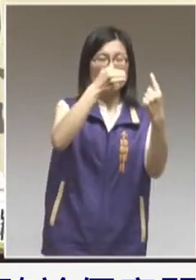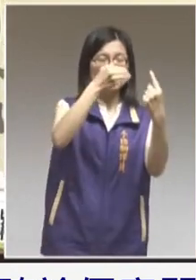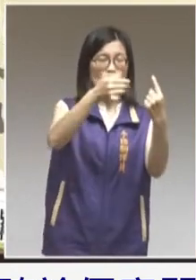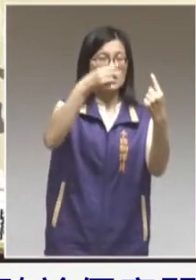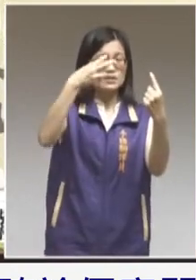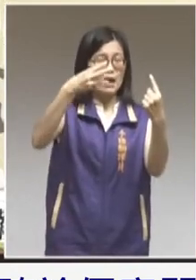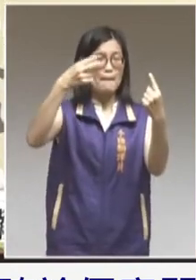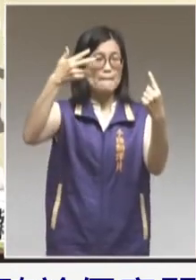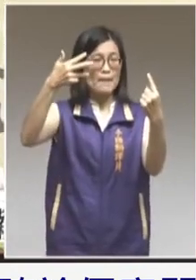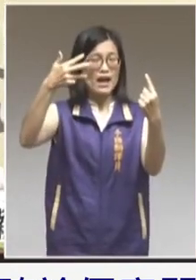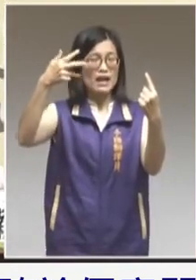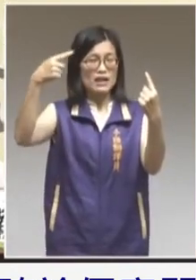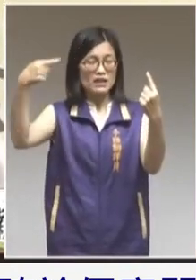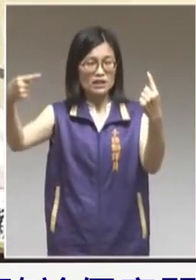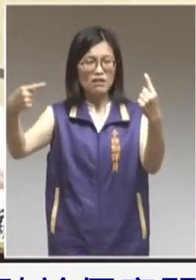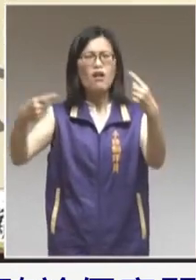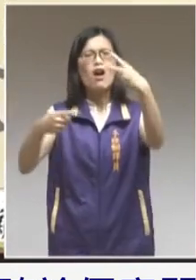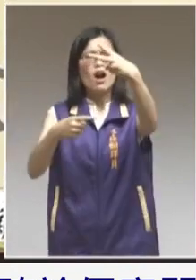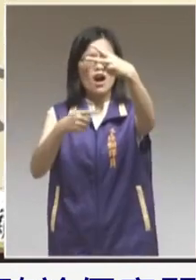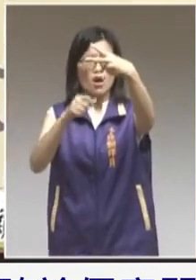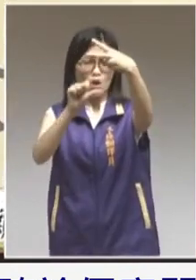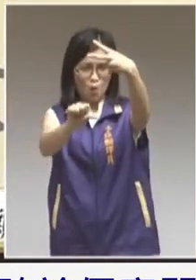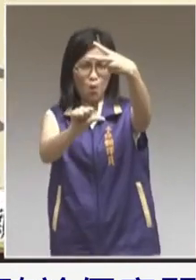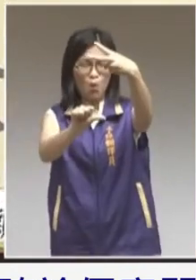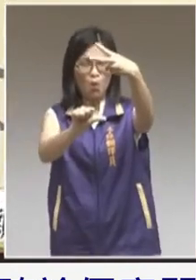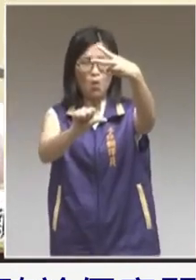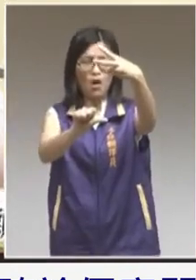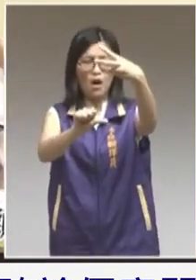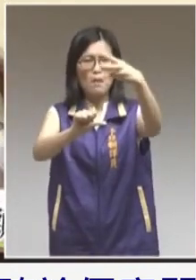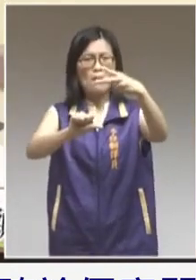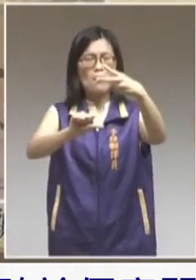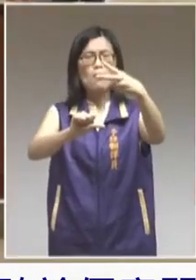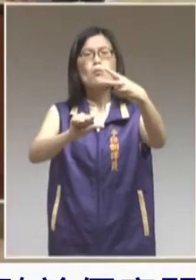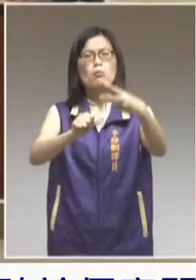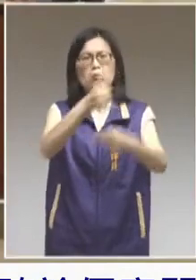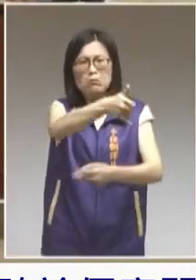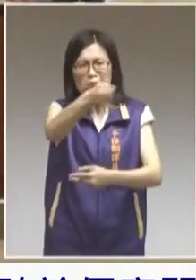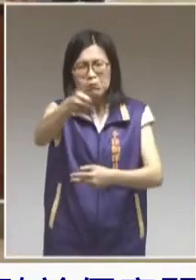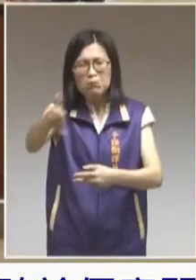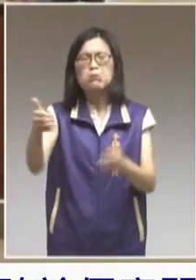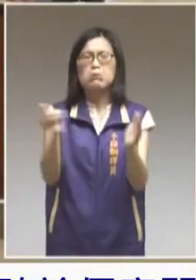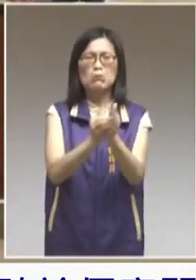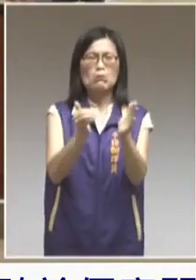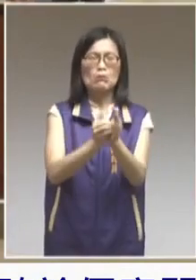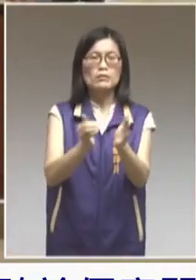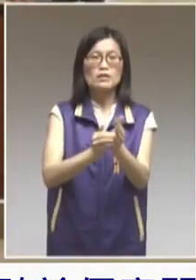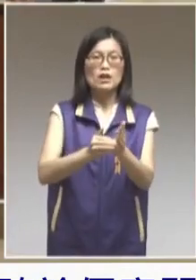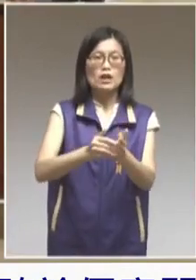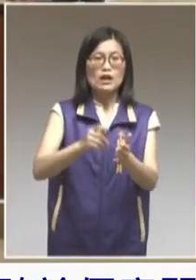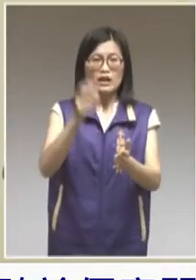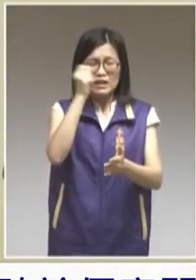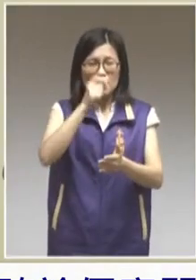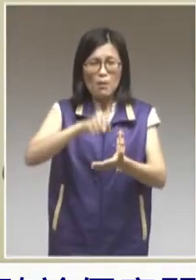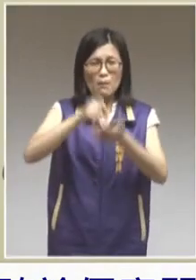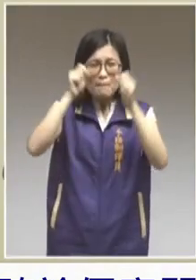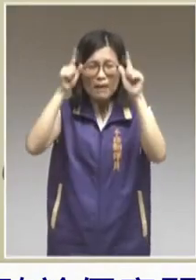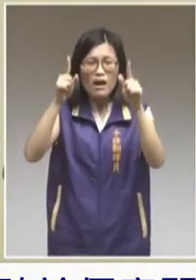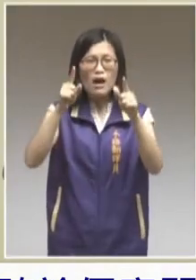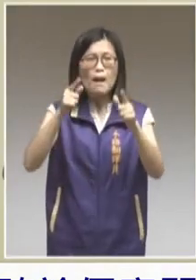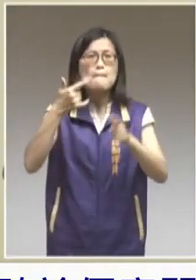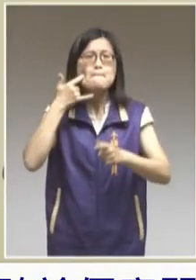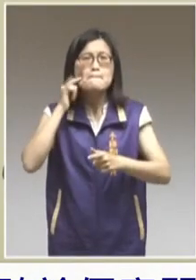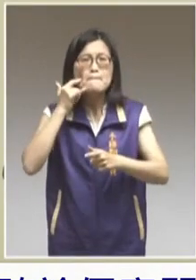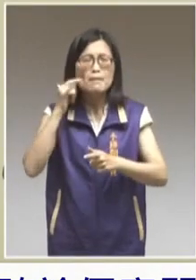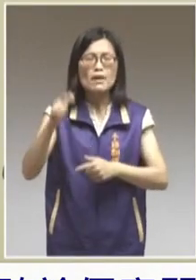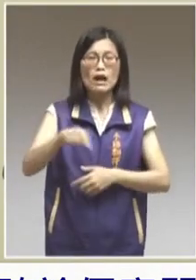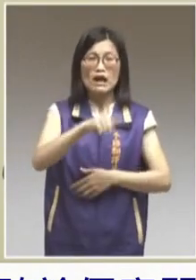19381在2月5号的一个足迹。以上报告。 也要特别提醒家长在我们现在即